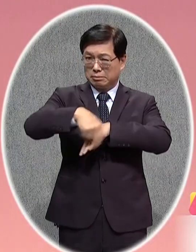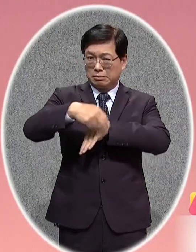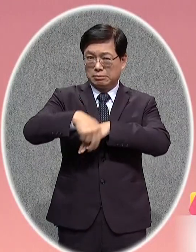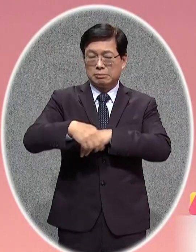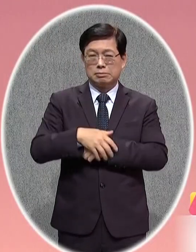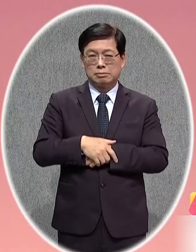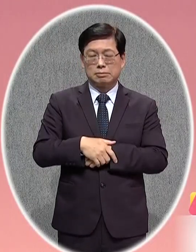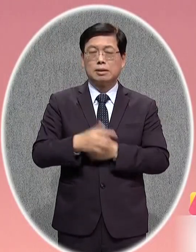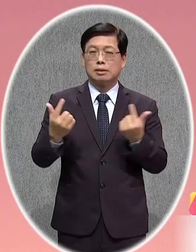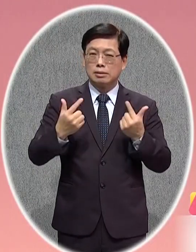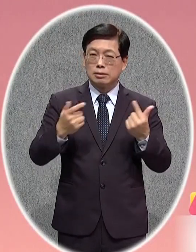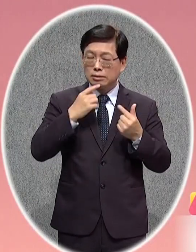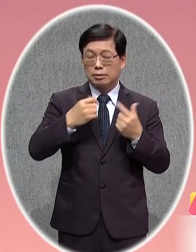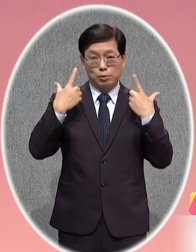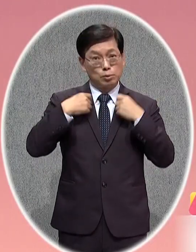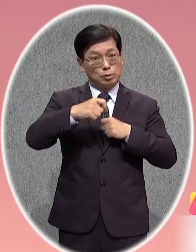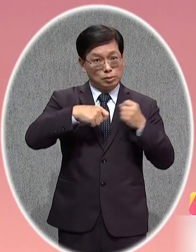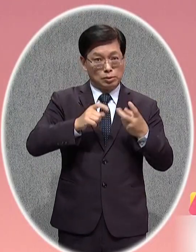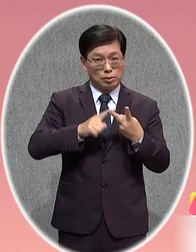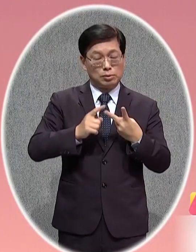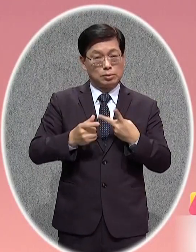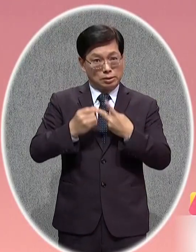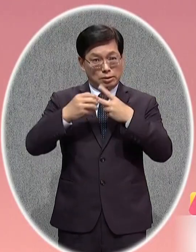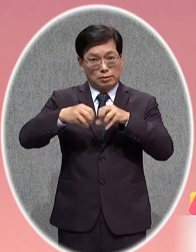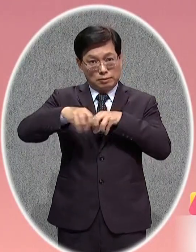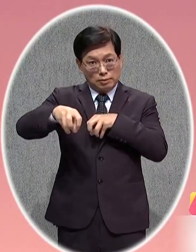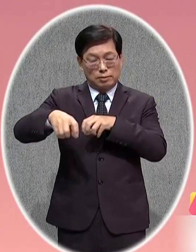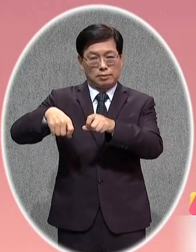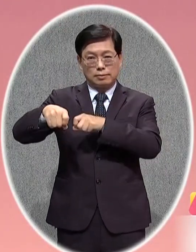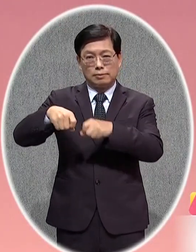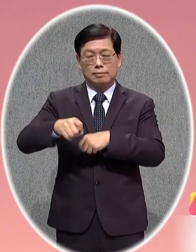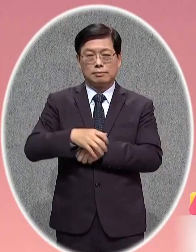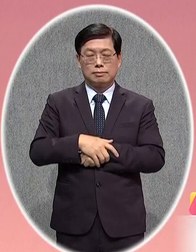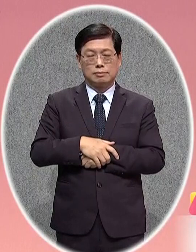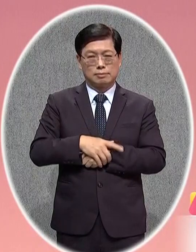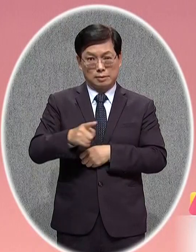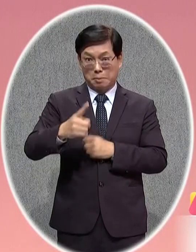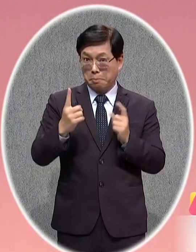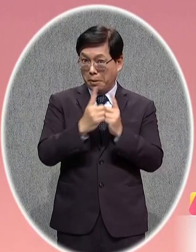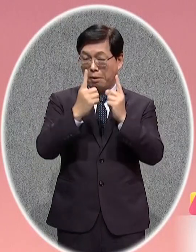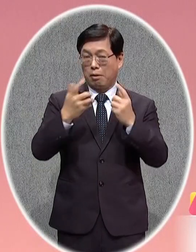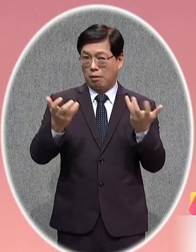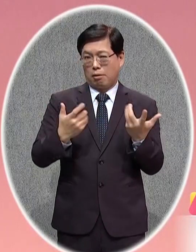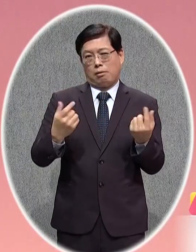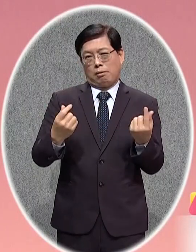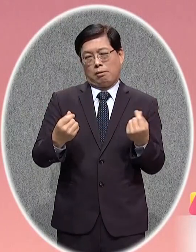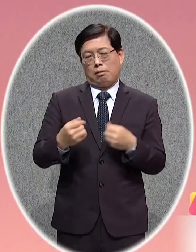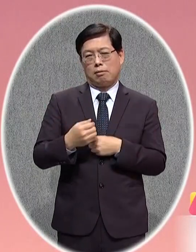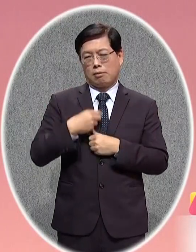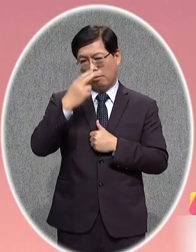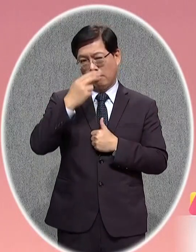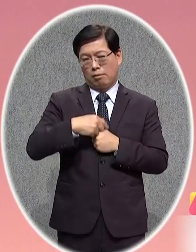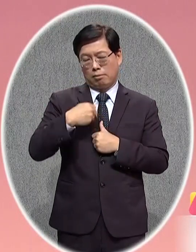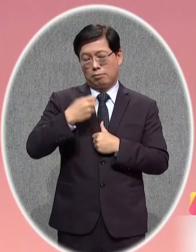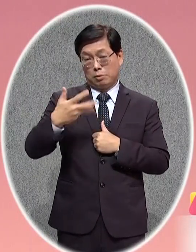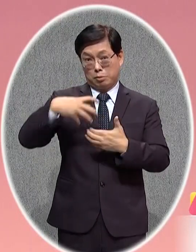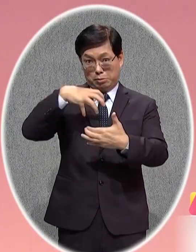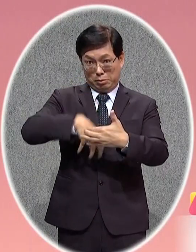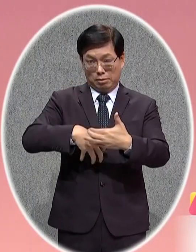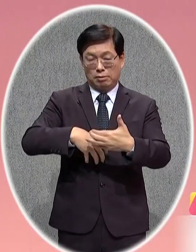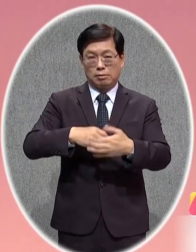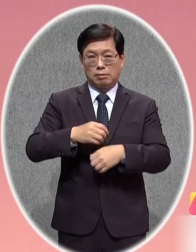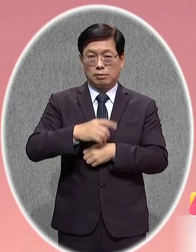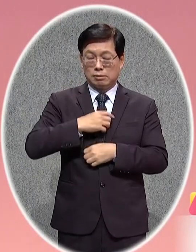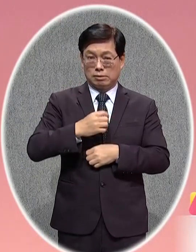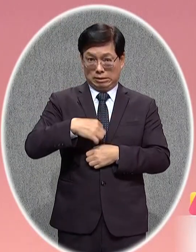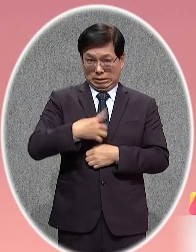计，不论是原方案或者是外推方案，它发生的事情都会是让我们的水域和